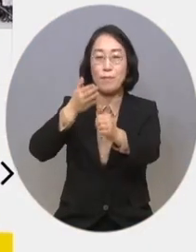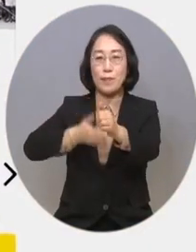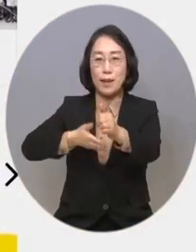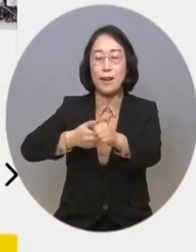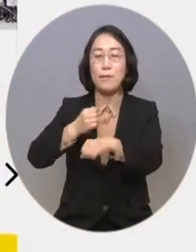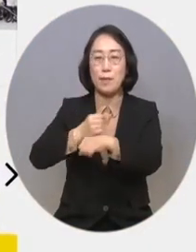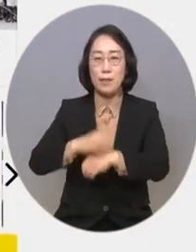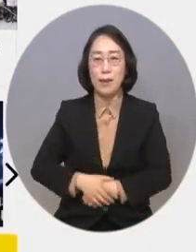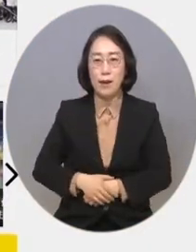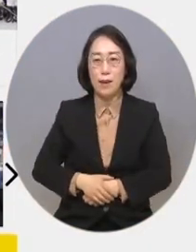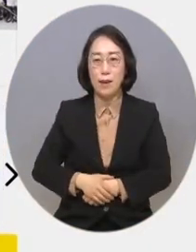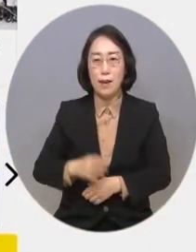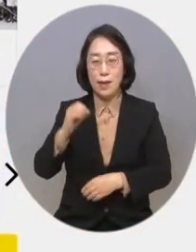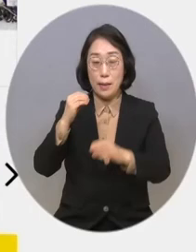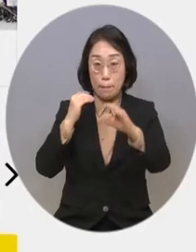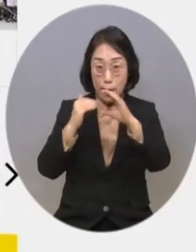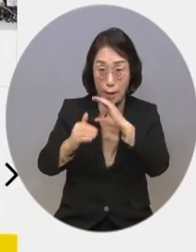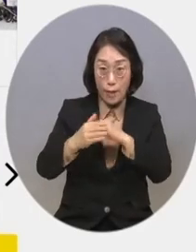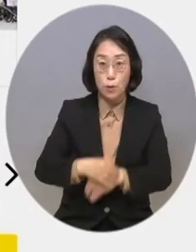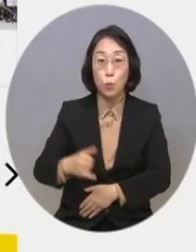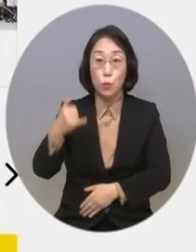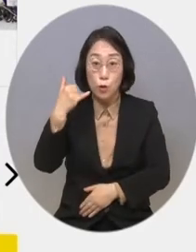홈페이지 또는 전자우편